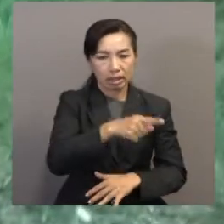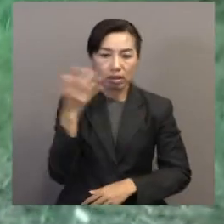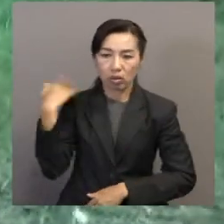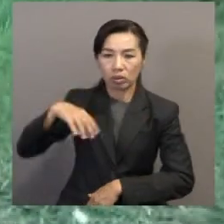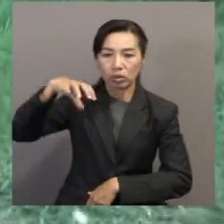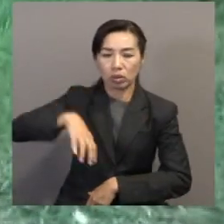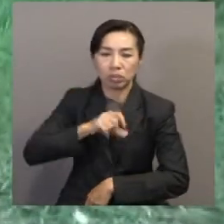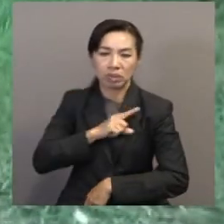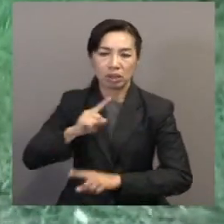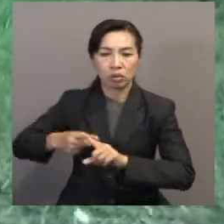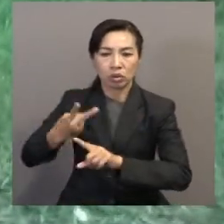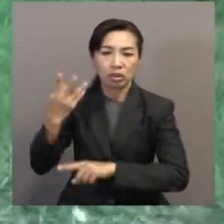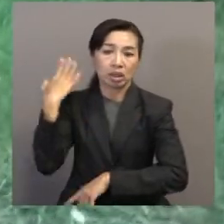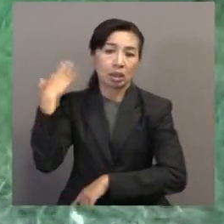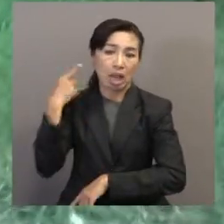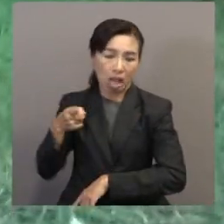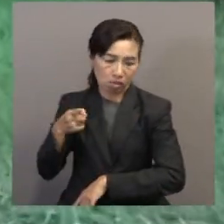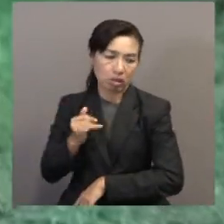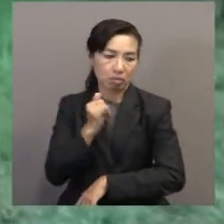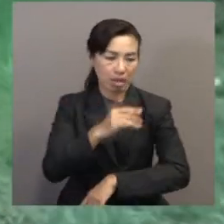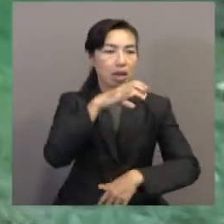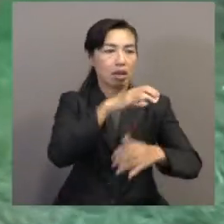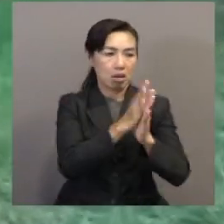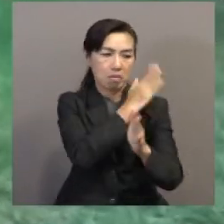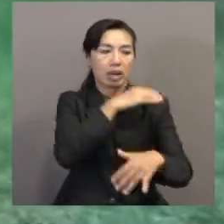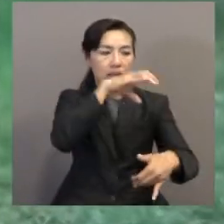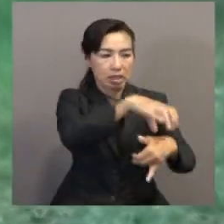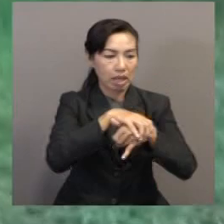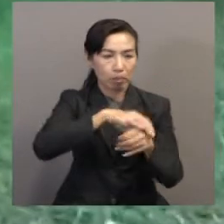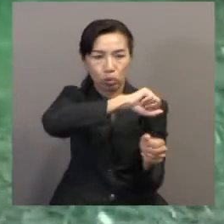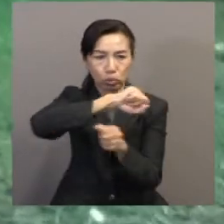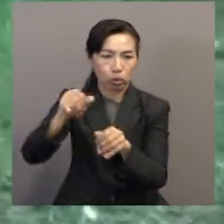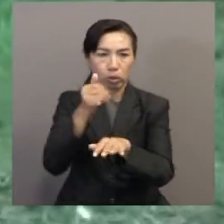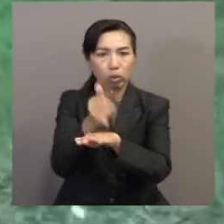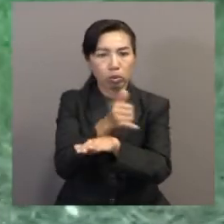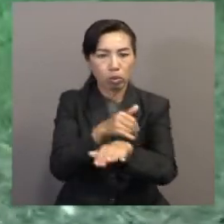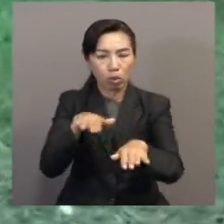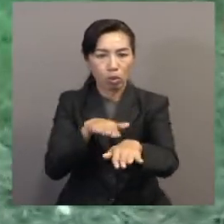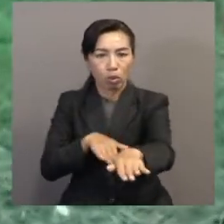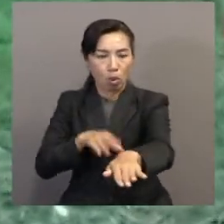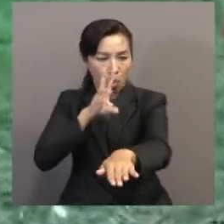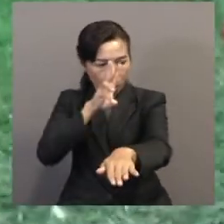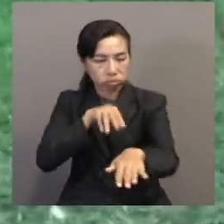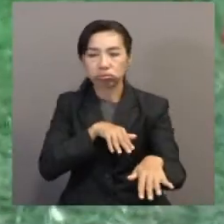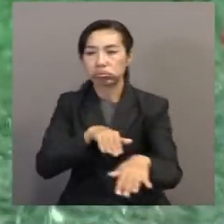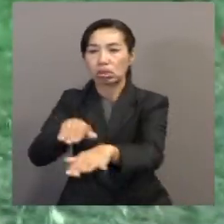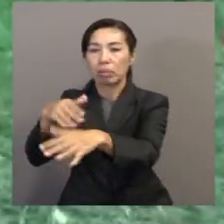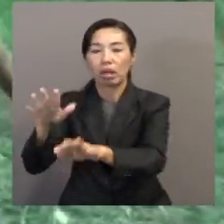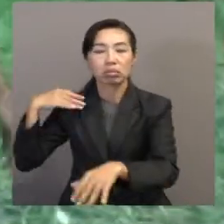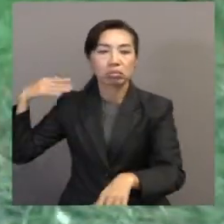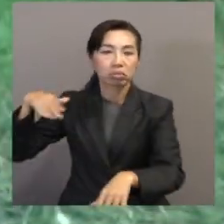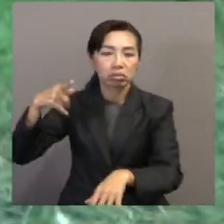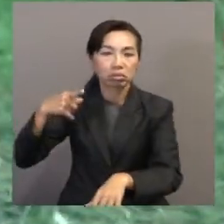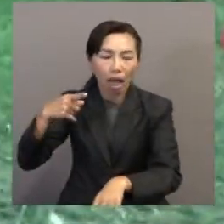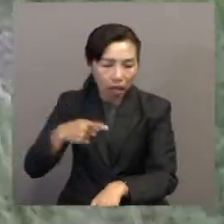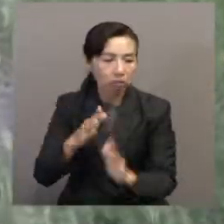าก็มาจับพระภายในสถานที่แห่งนี้ล่ะค่ะขึ้นรถตู้ไปประมาณ6คันแต่ปรากฏว่าผ่านมาสักพักก็กลับมาอีก